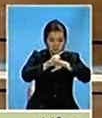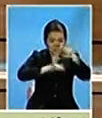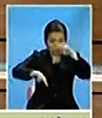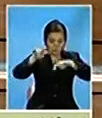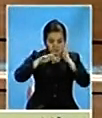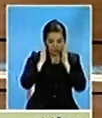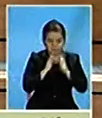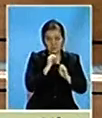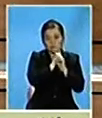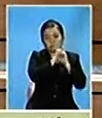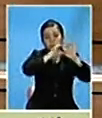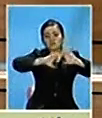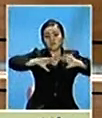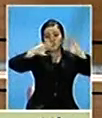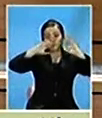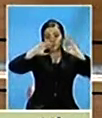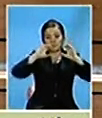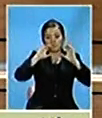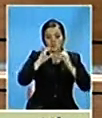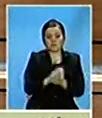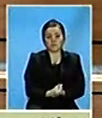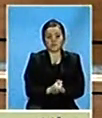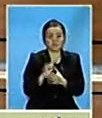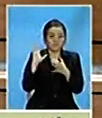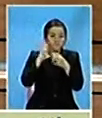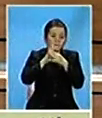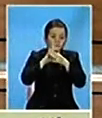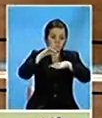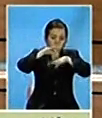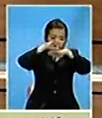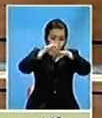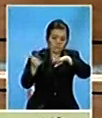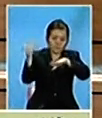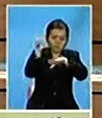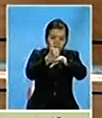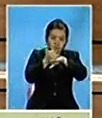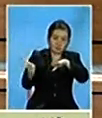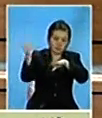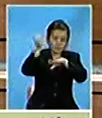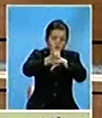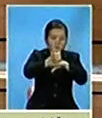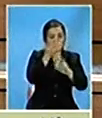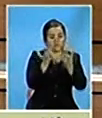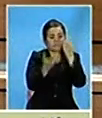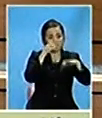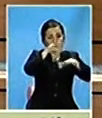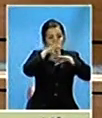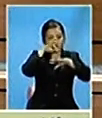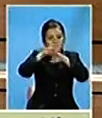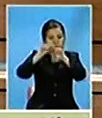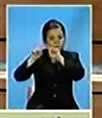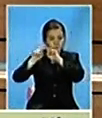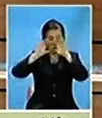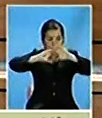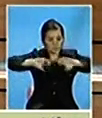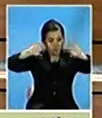พ.นั่นคือในการแต่งตั้งข้าราชการเข้าสู่ตำแหน่งตั้งแต่ผู้บริหารสูงผู้